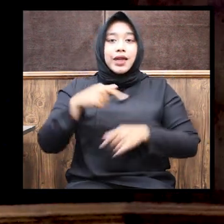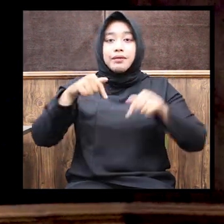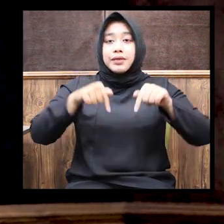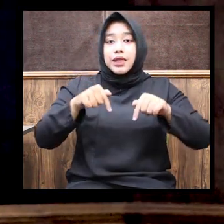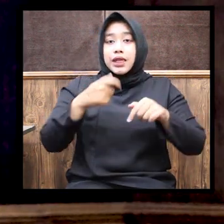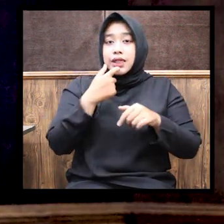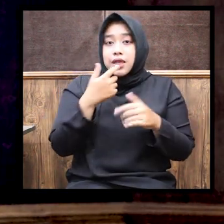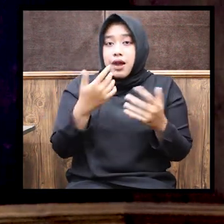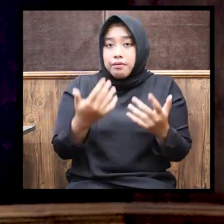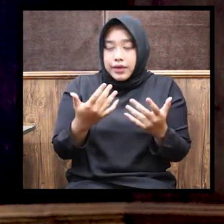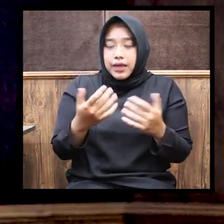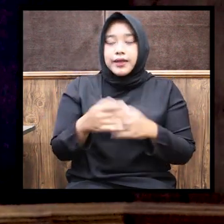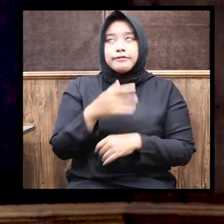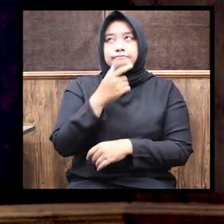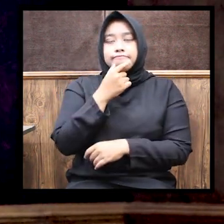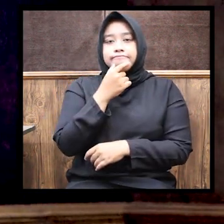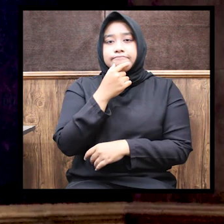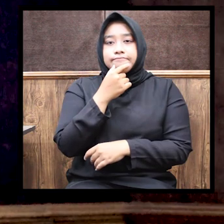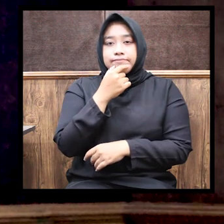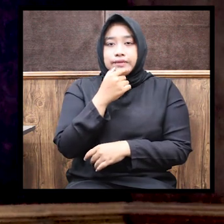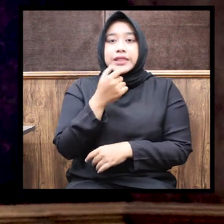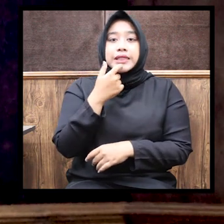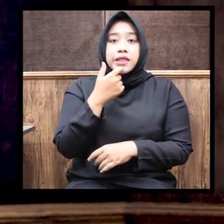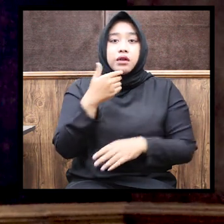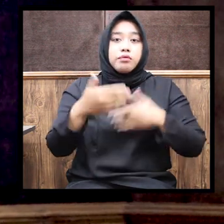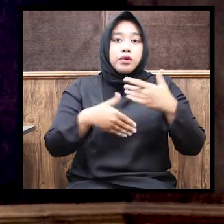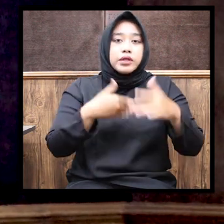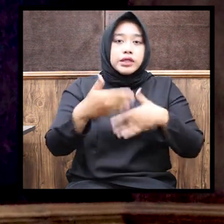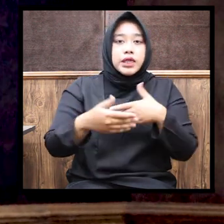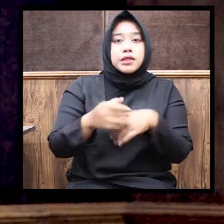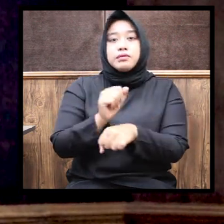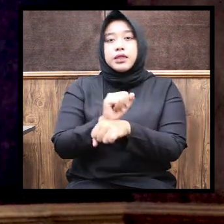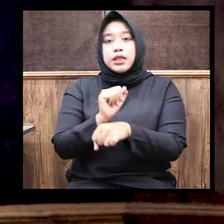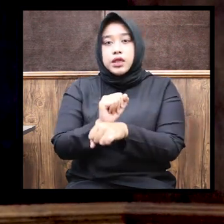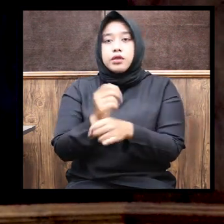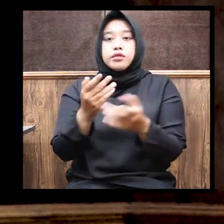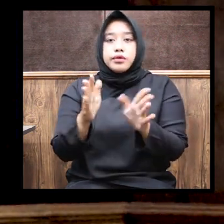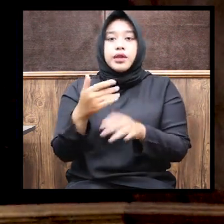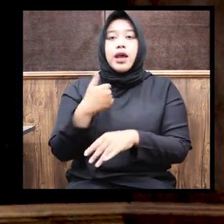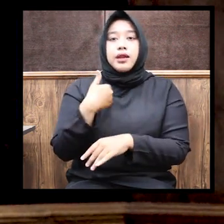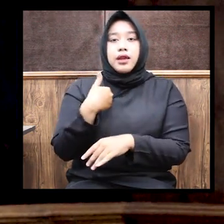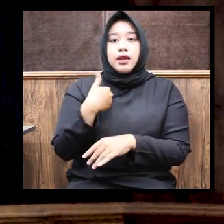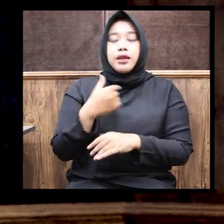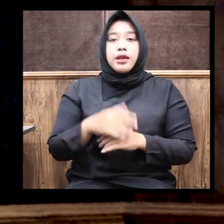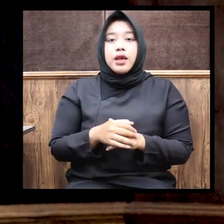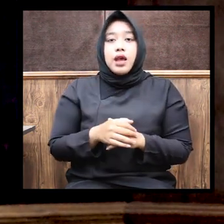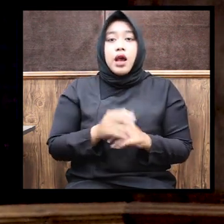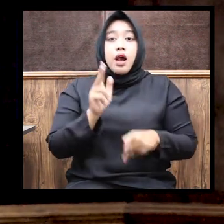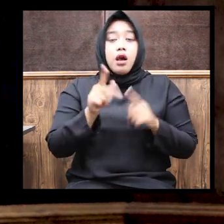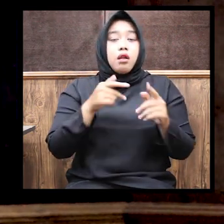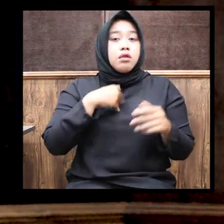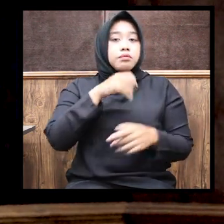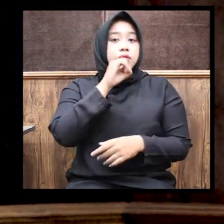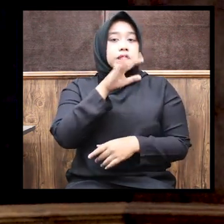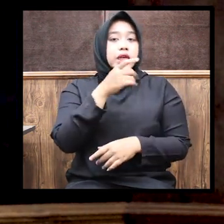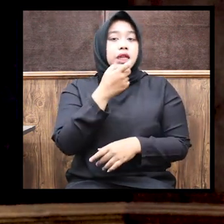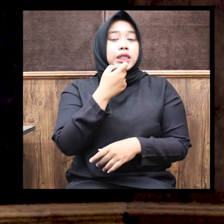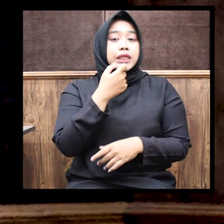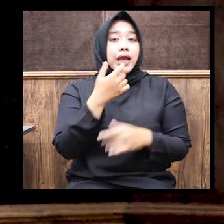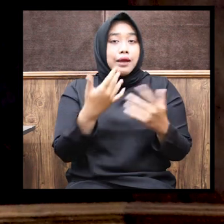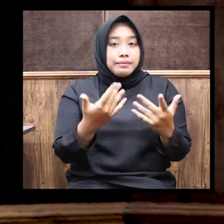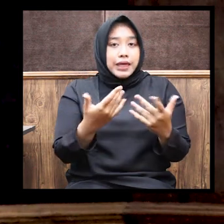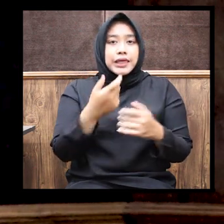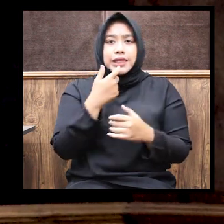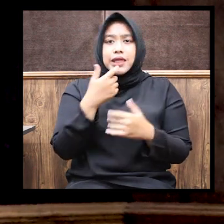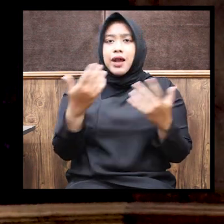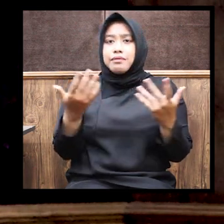yaitu tadi ee di bidang mekanisme antar kerjanya kemudian kalau kita bicara tentang